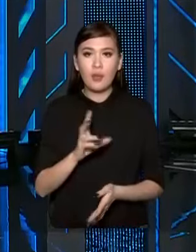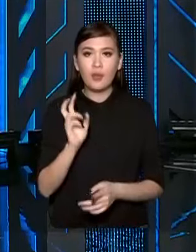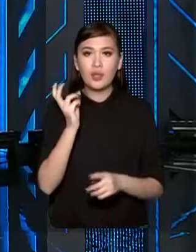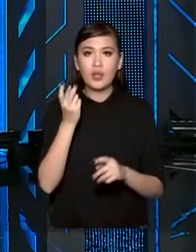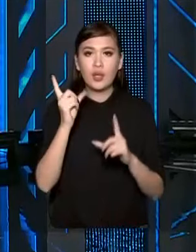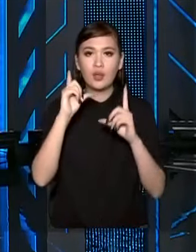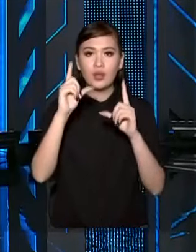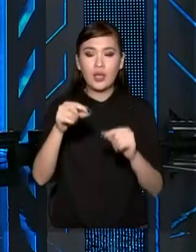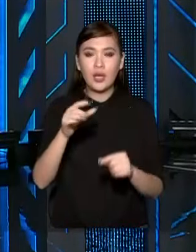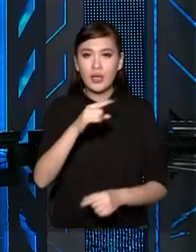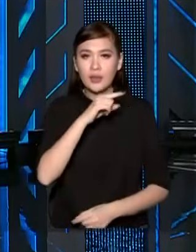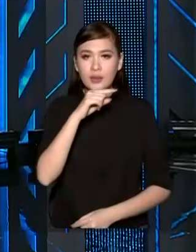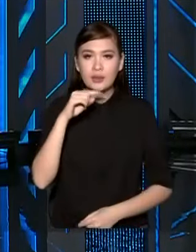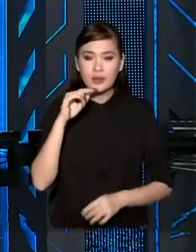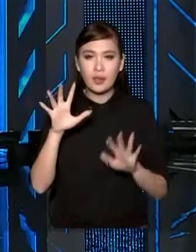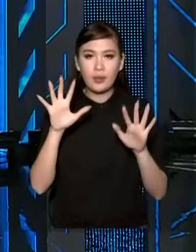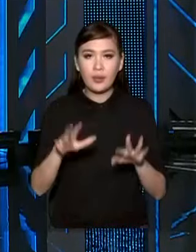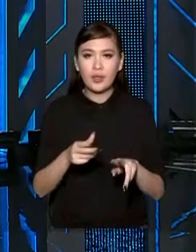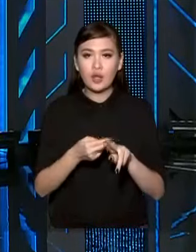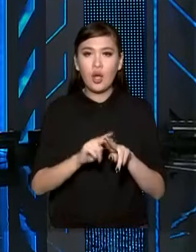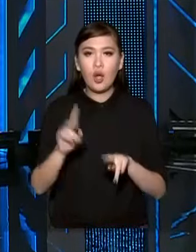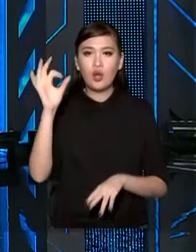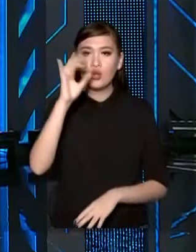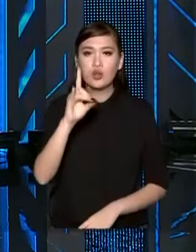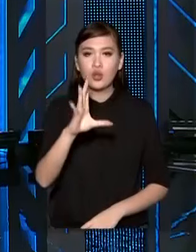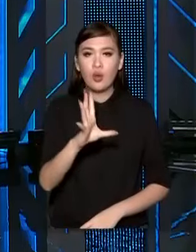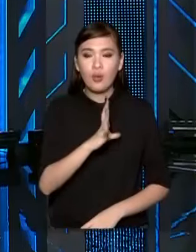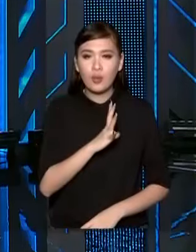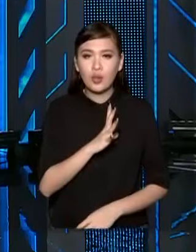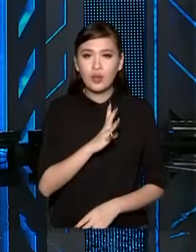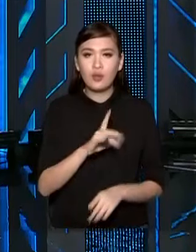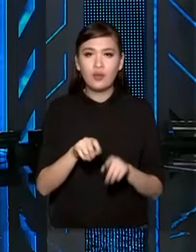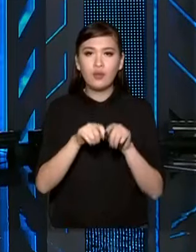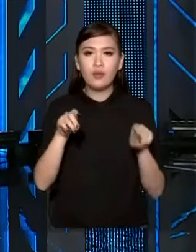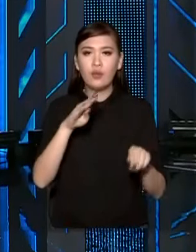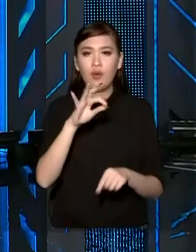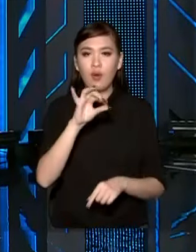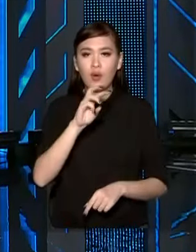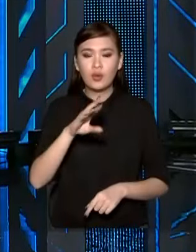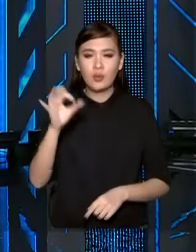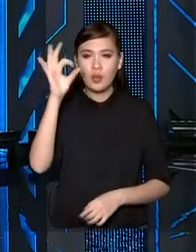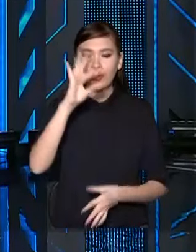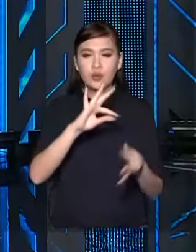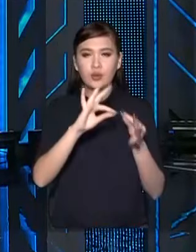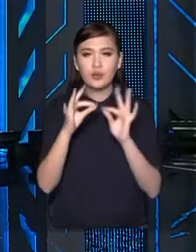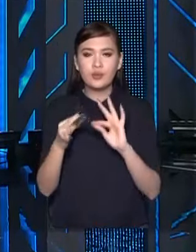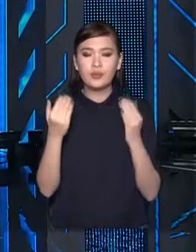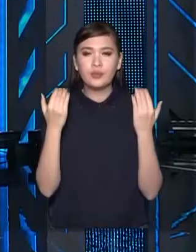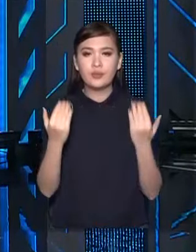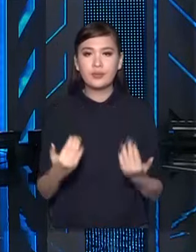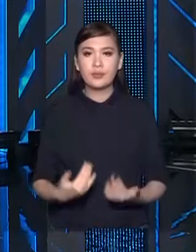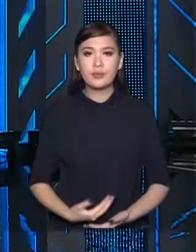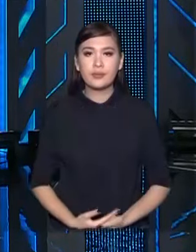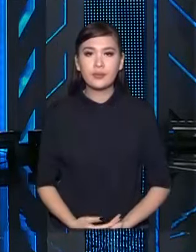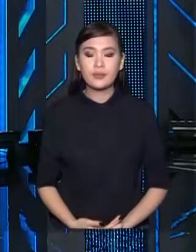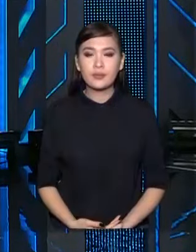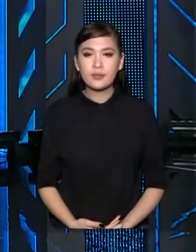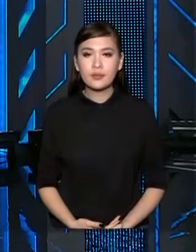столице Российской Федерации. О том, что было на повестке форума, в материале моей коллеги Айнур